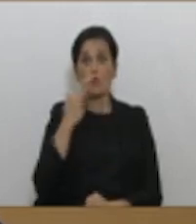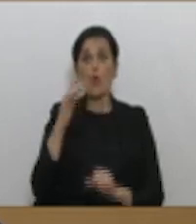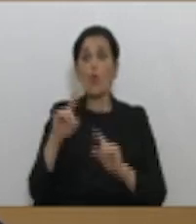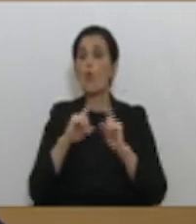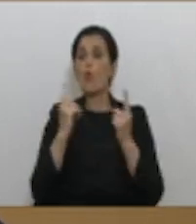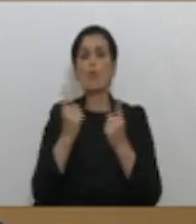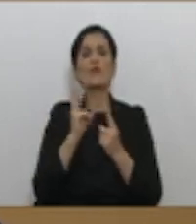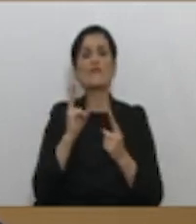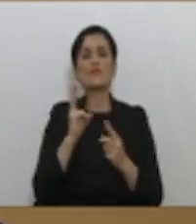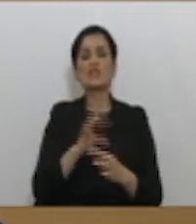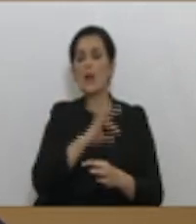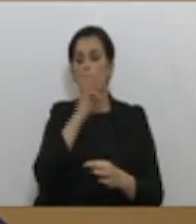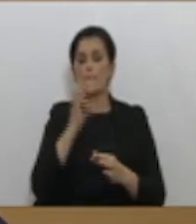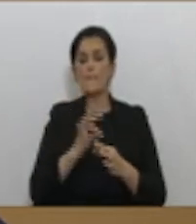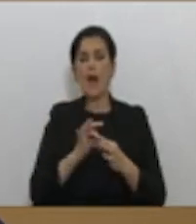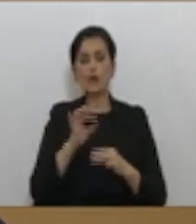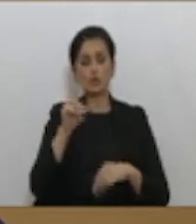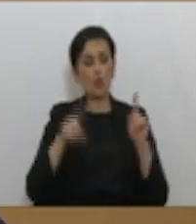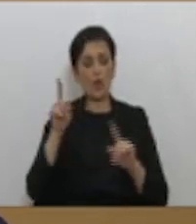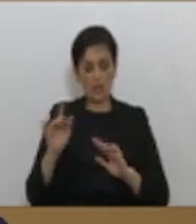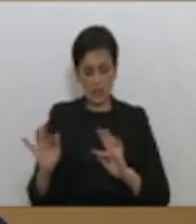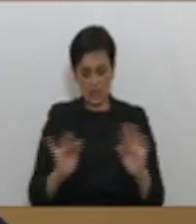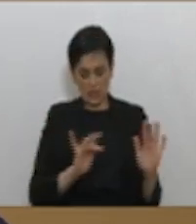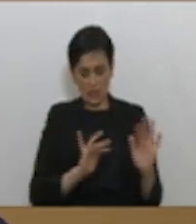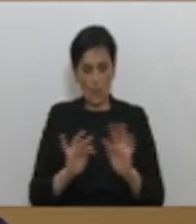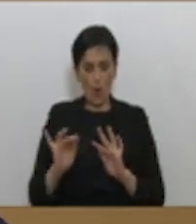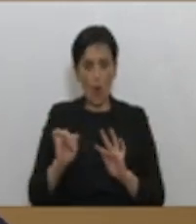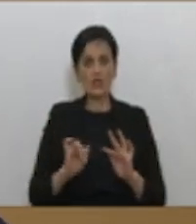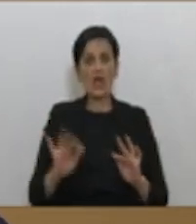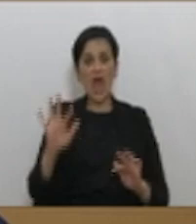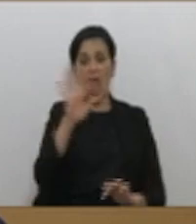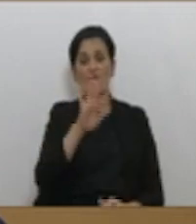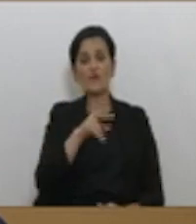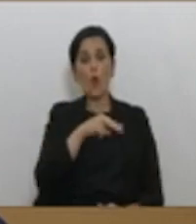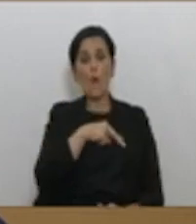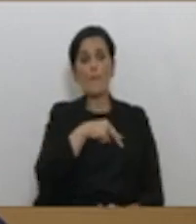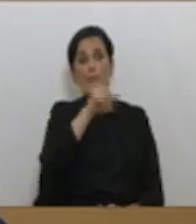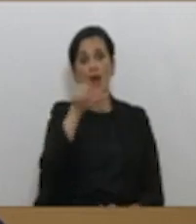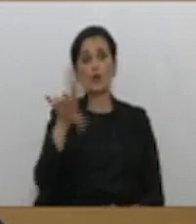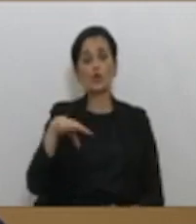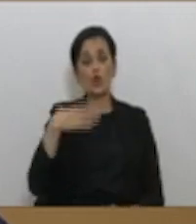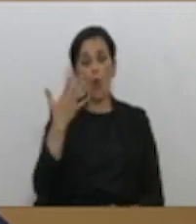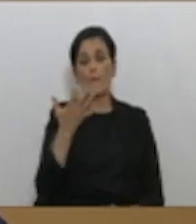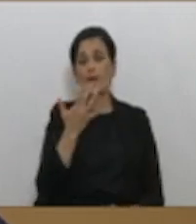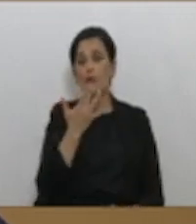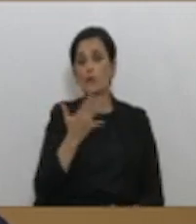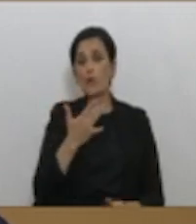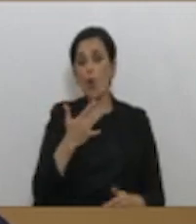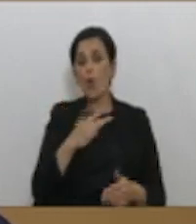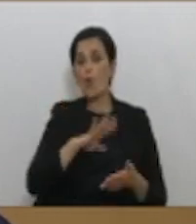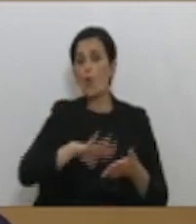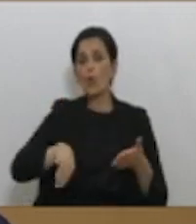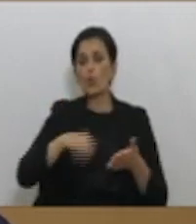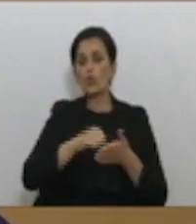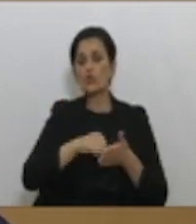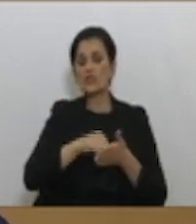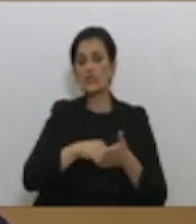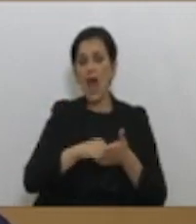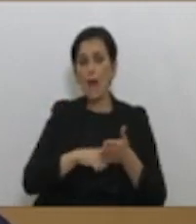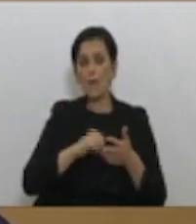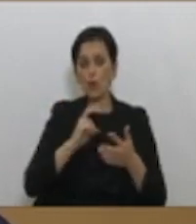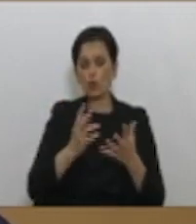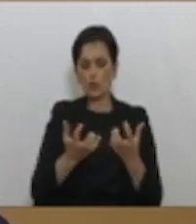ვინ აგებს პასუხს იმ ზოგიერთი მონქმედი ევროპარლამენტარის ან ყოფილი პოლიტიკოსის უსაფუძლო